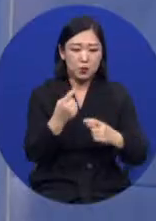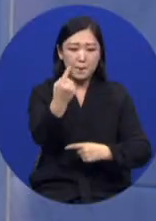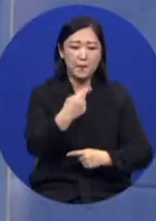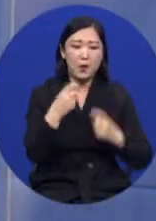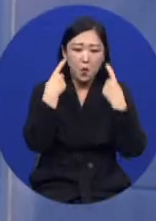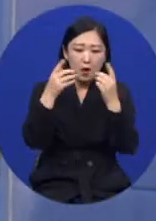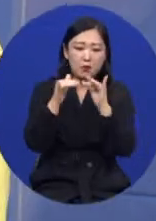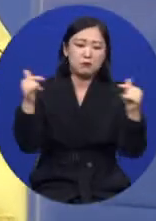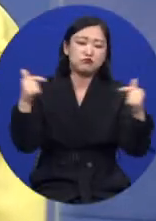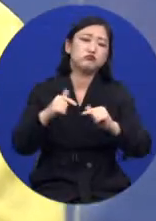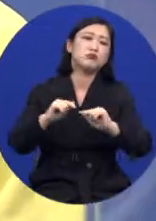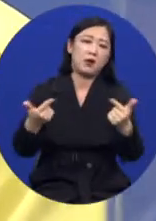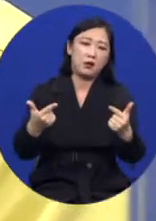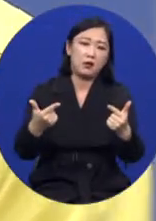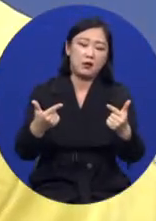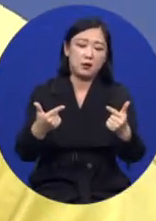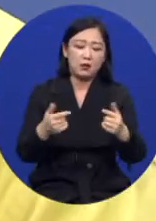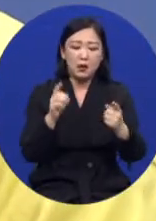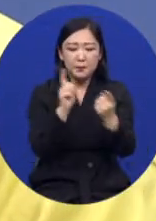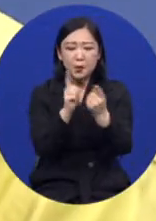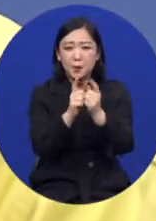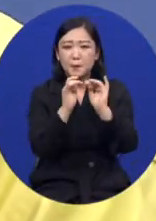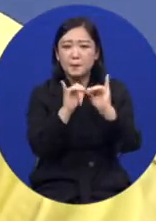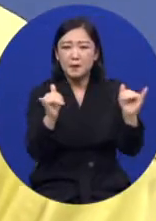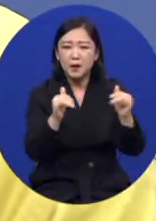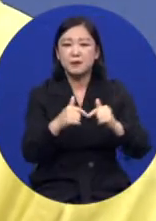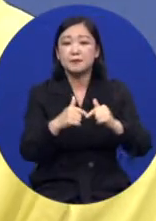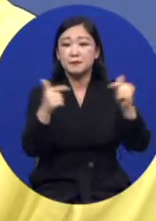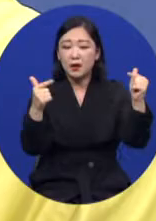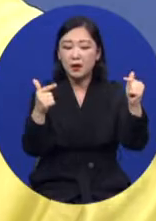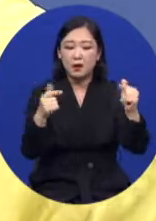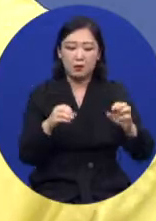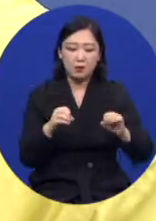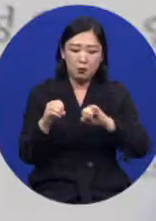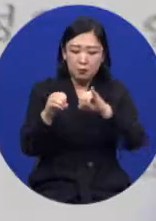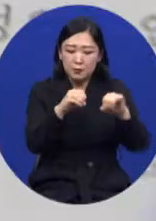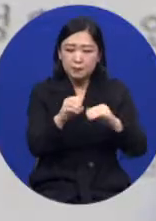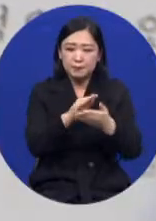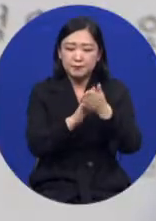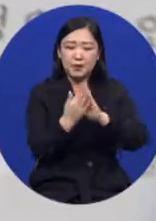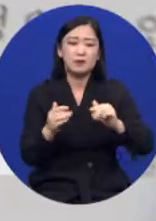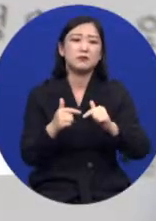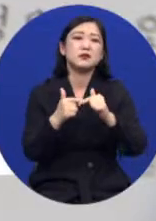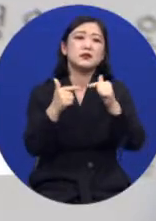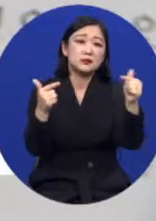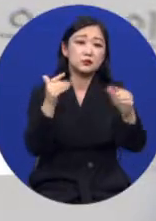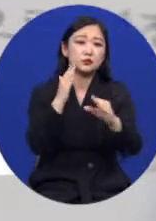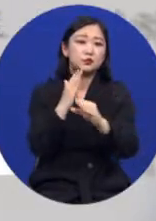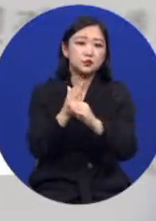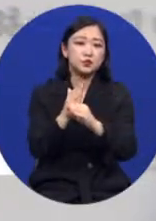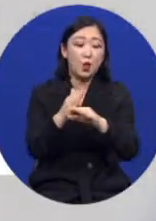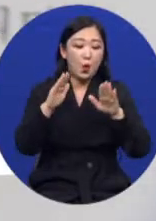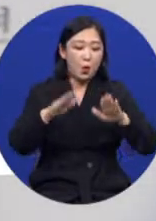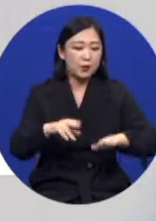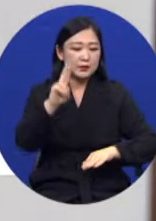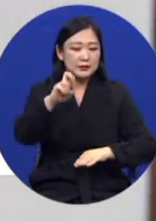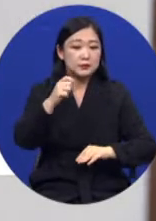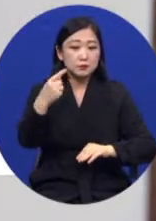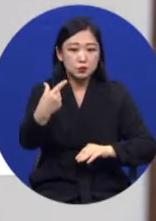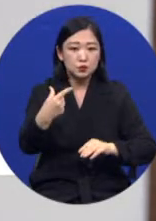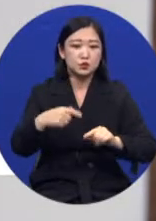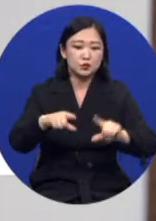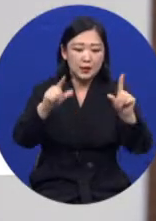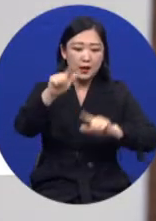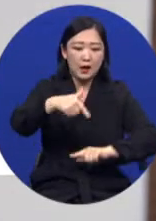관광객이 크게 줄지 않는 등 유동인구로 인한 접촉이 늘어 오미크론 변이가 확산되고 있다며 오는 26일